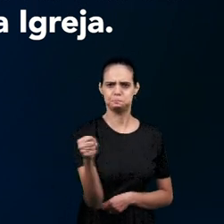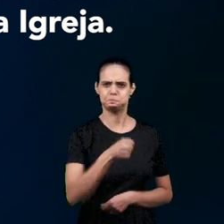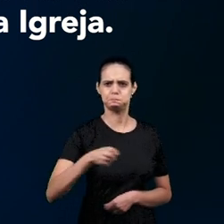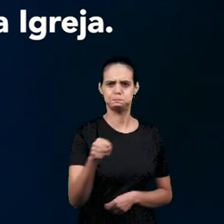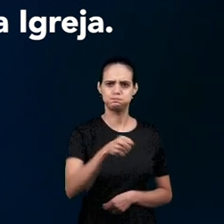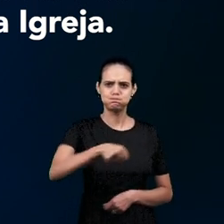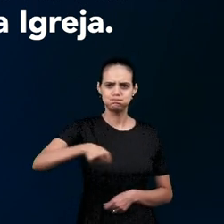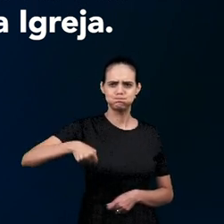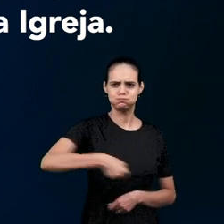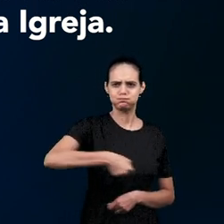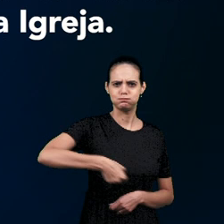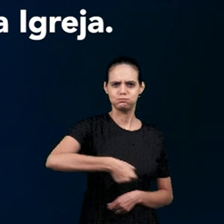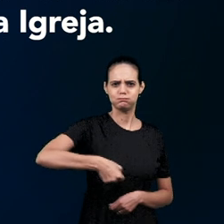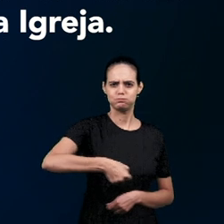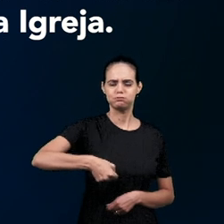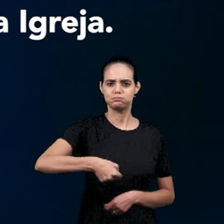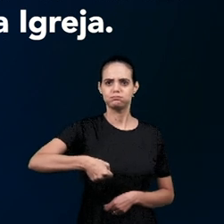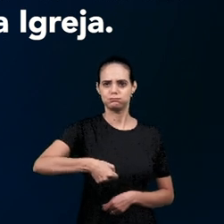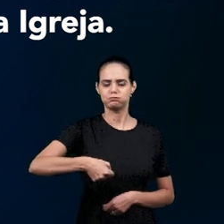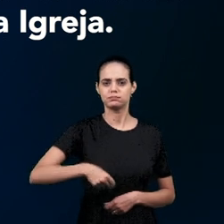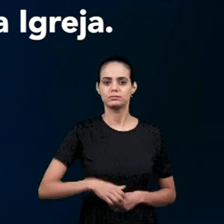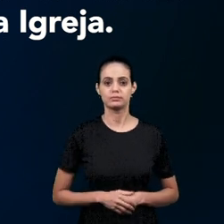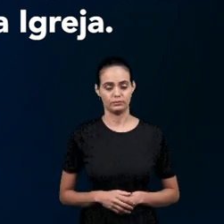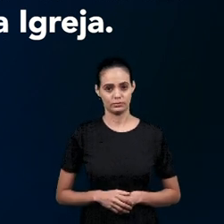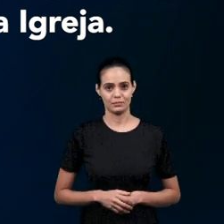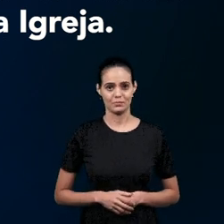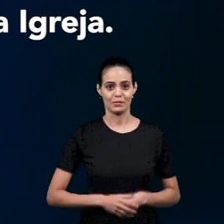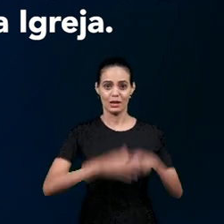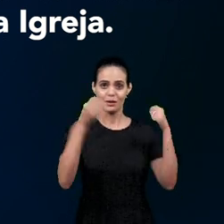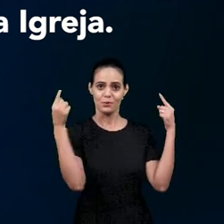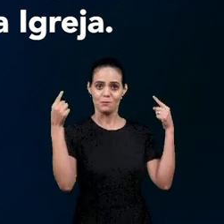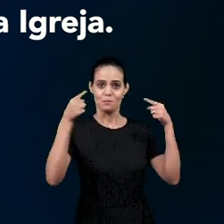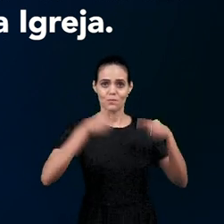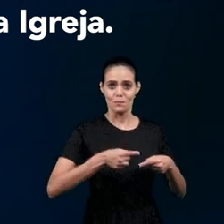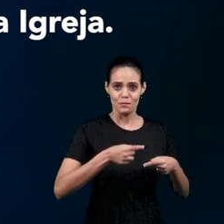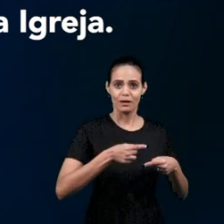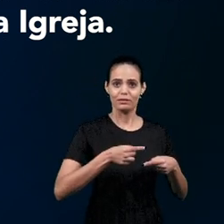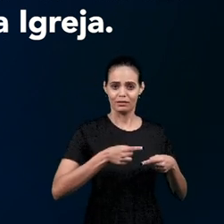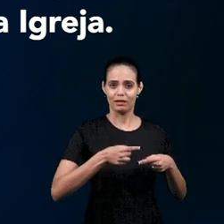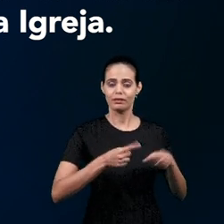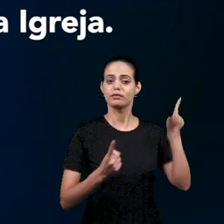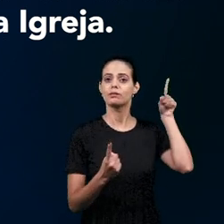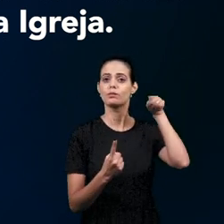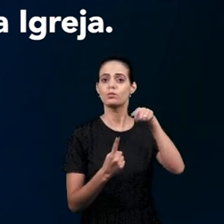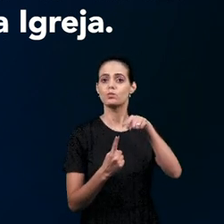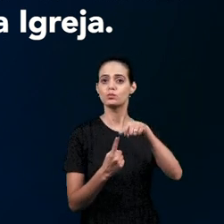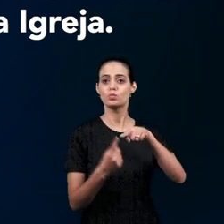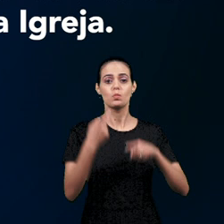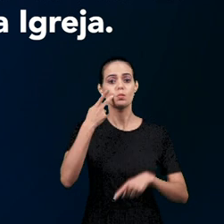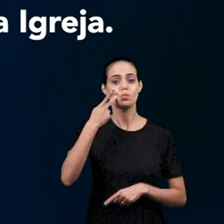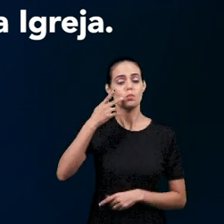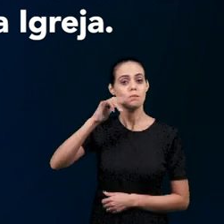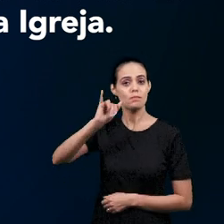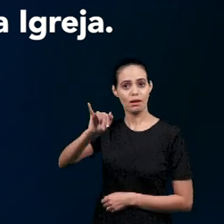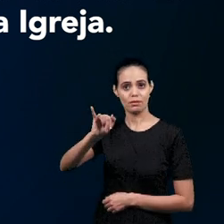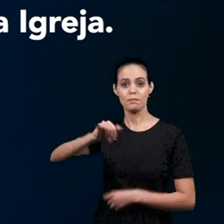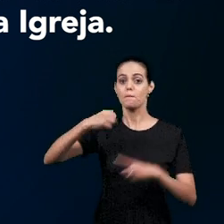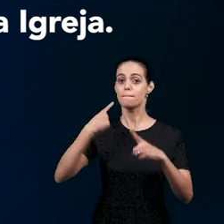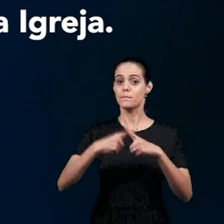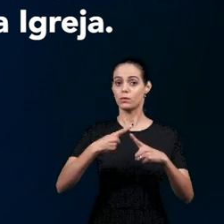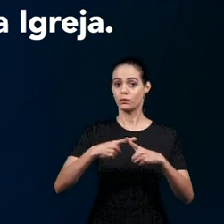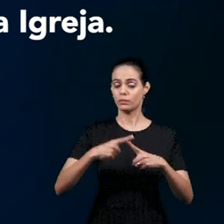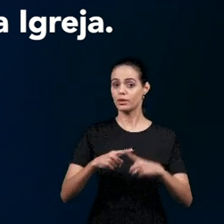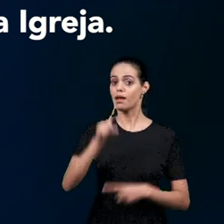un type du Père qui a la parole, la doctrine, et n'ouvre pas la main de la